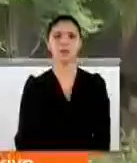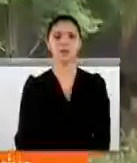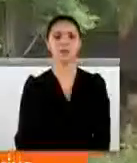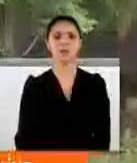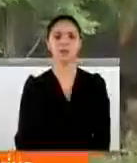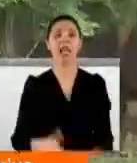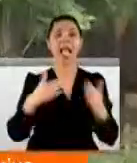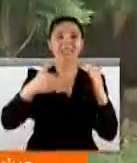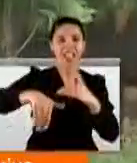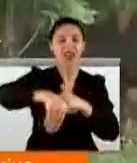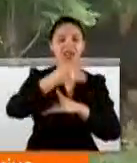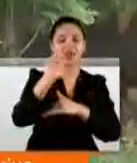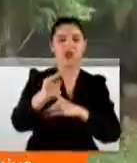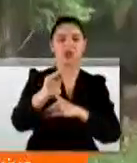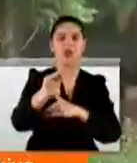Evden çıktığımda